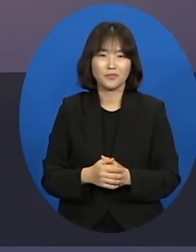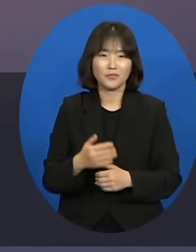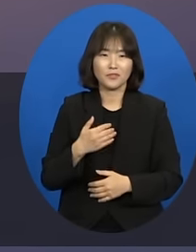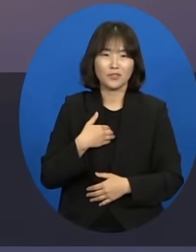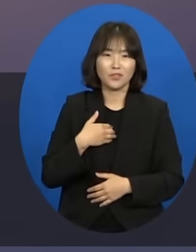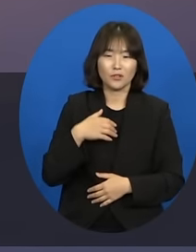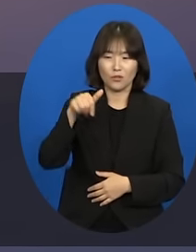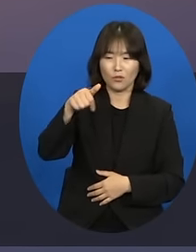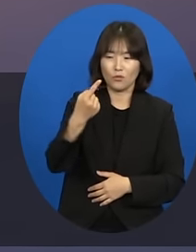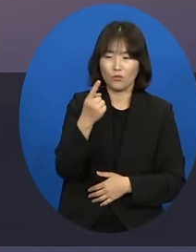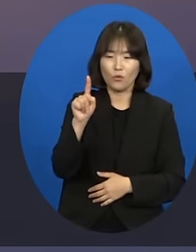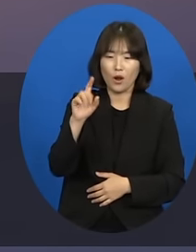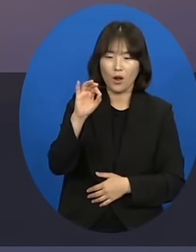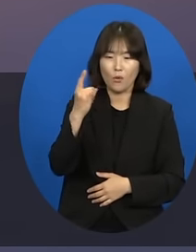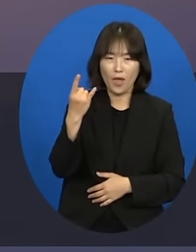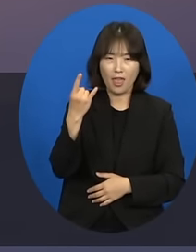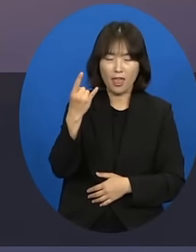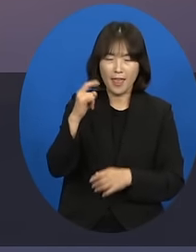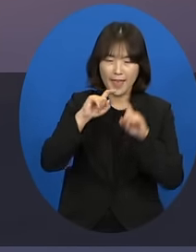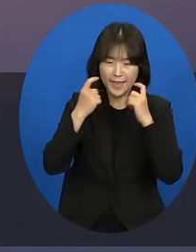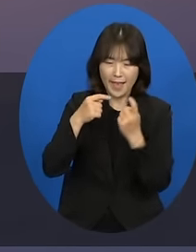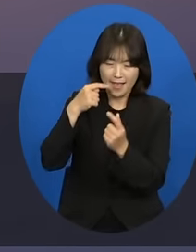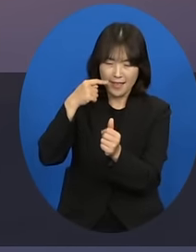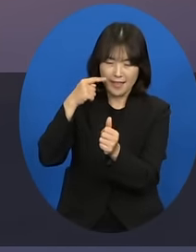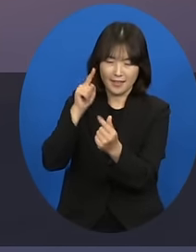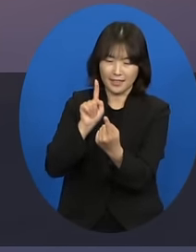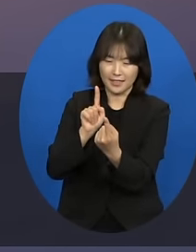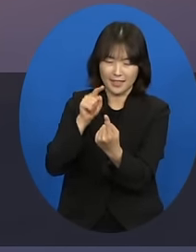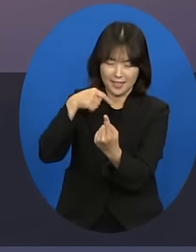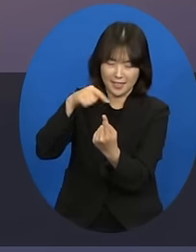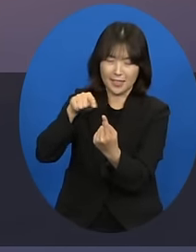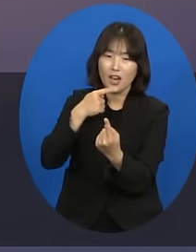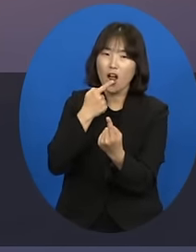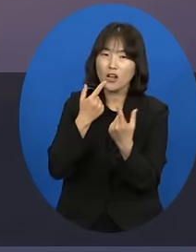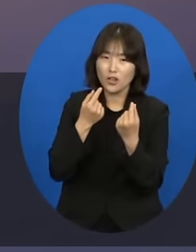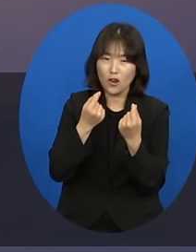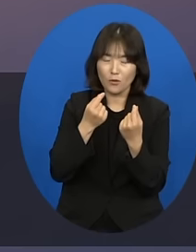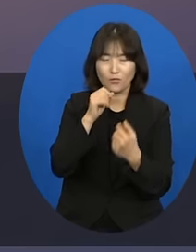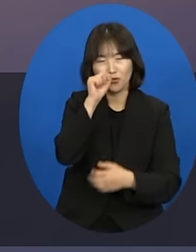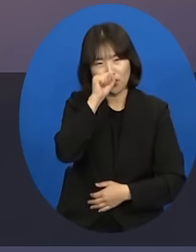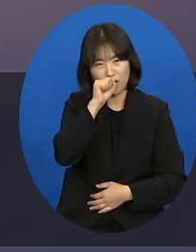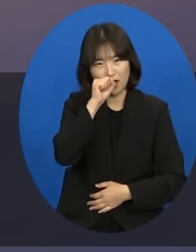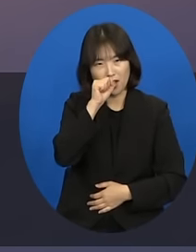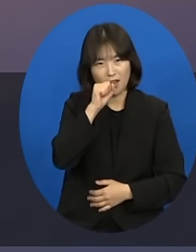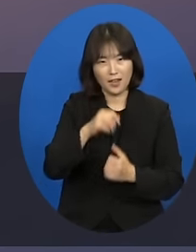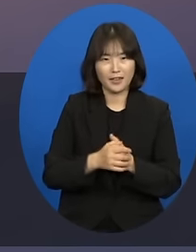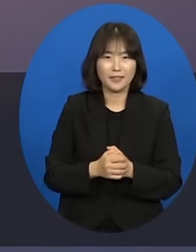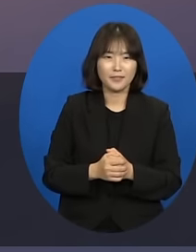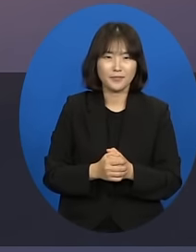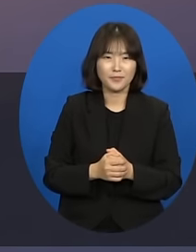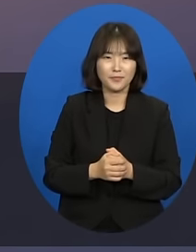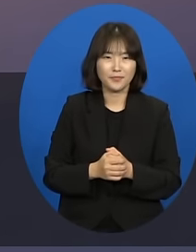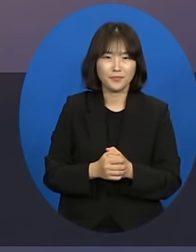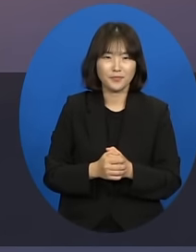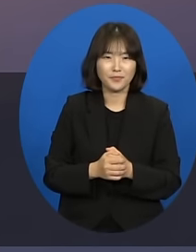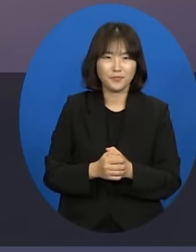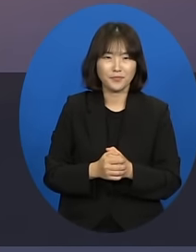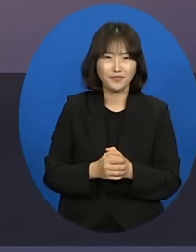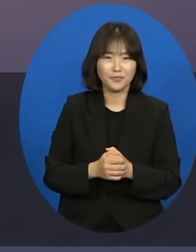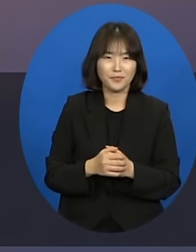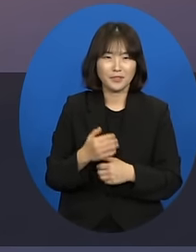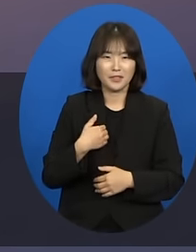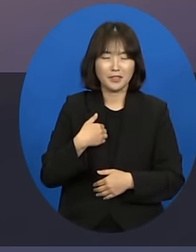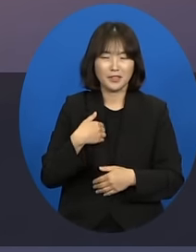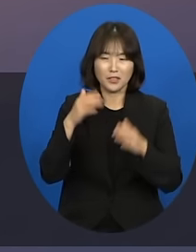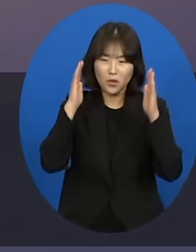좋아합니다. 여러분 이제 공부 잘하시는 분들이 핵심을 잘 파악하는 거 아니겠습니까? 제가 공부 잘했다는 얘기를